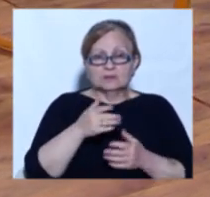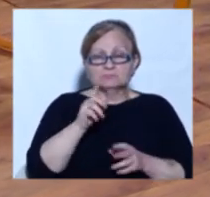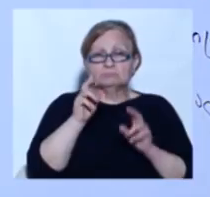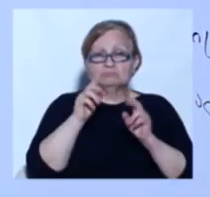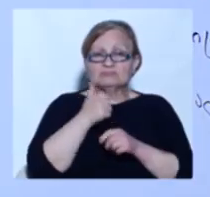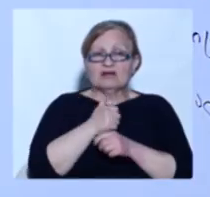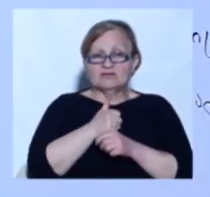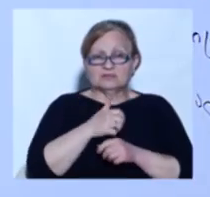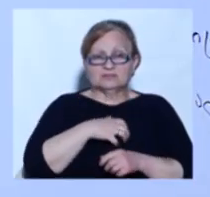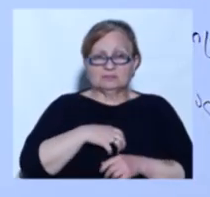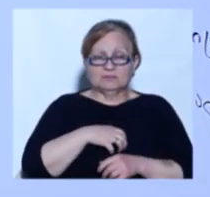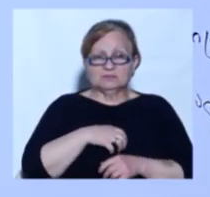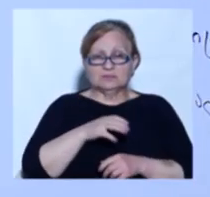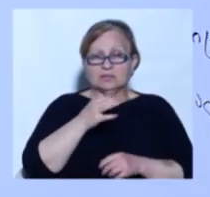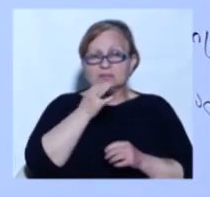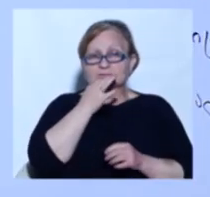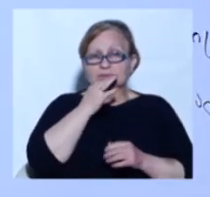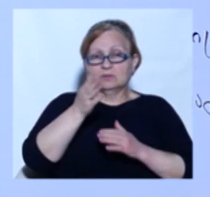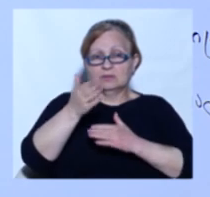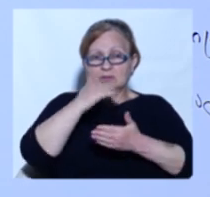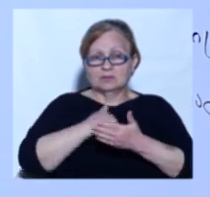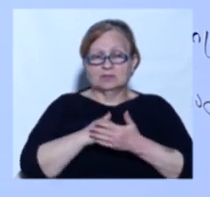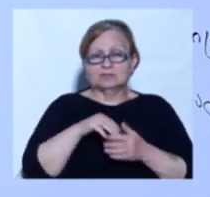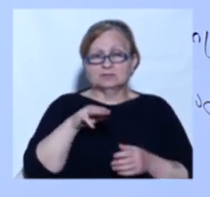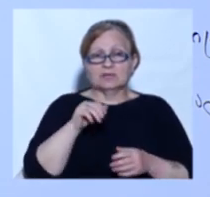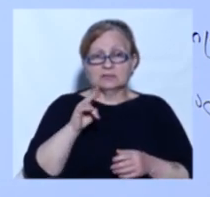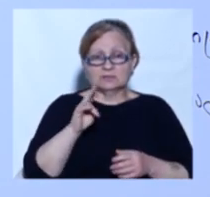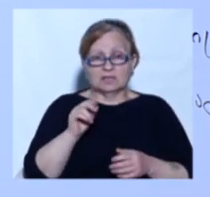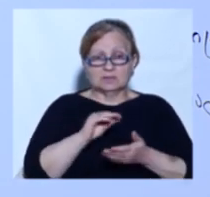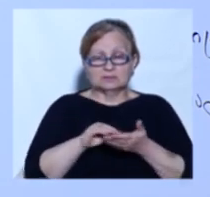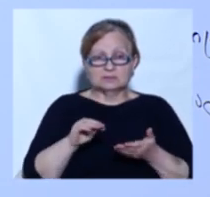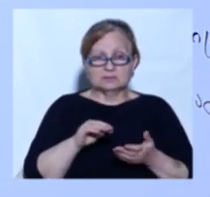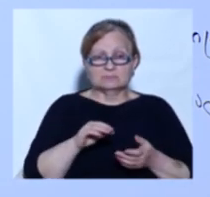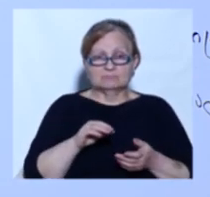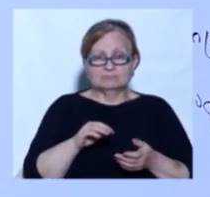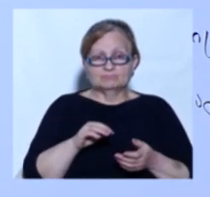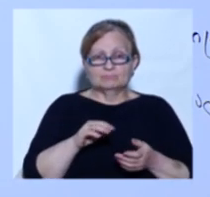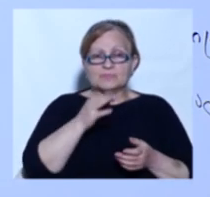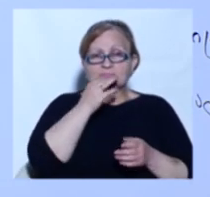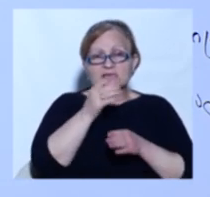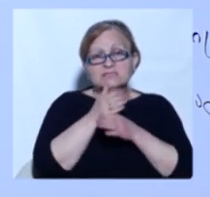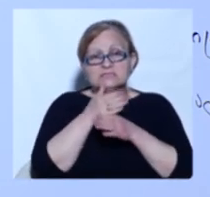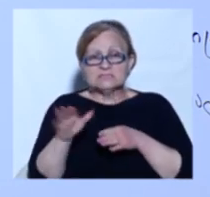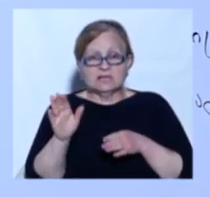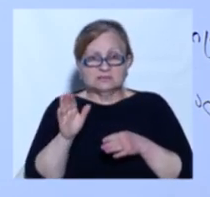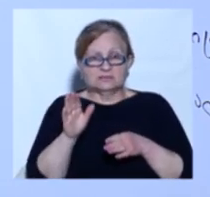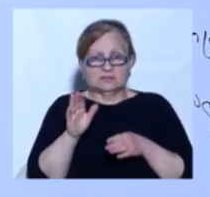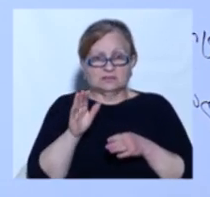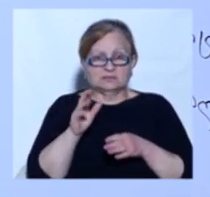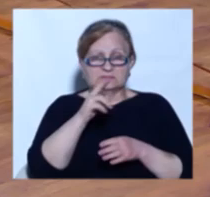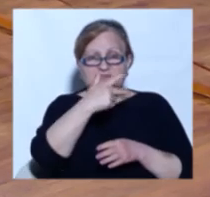თემას, რომელზეც შემდეგ იწერებოდა ტანკა. და შემდეგ ეს ჰოკუ გამოიყო ცალკე